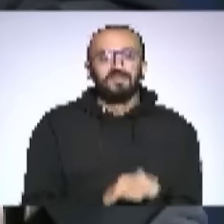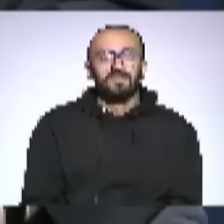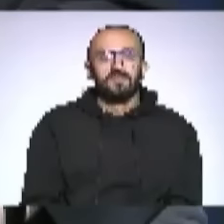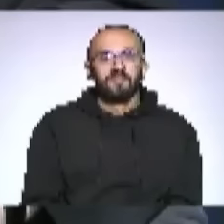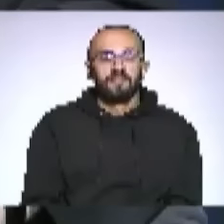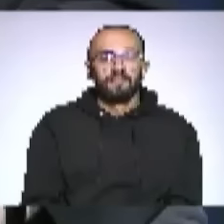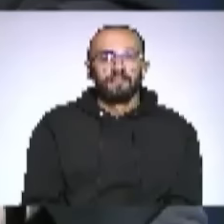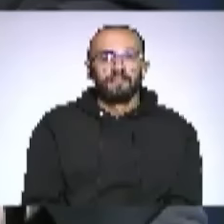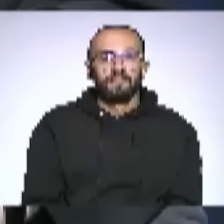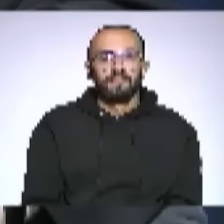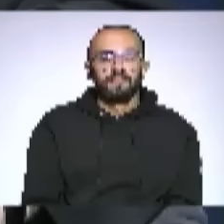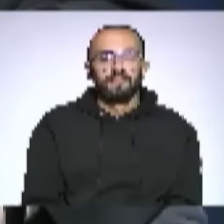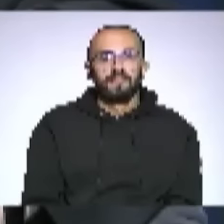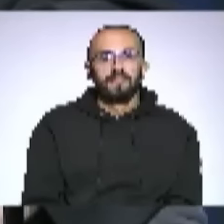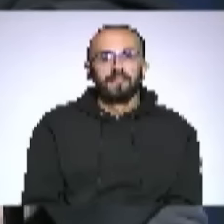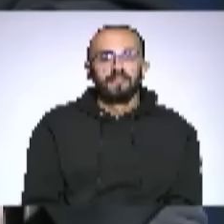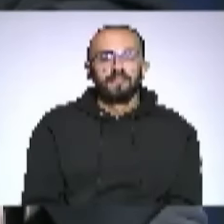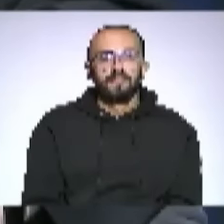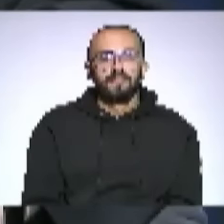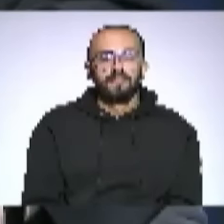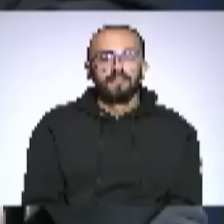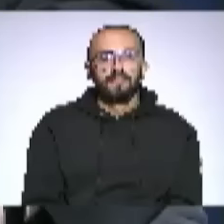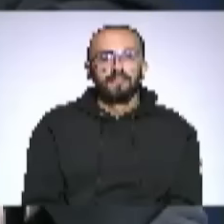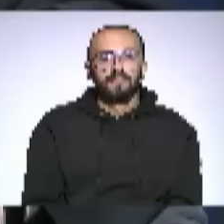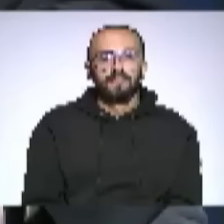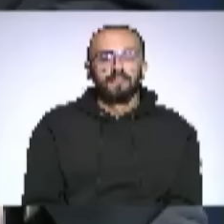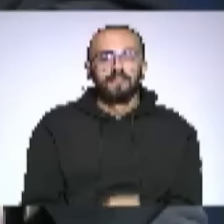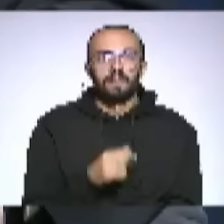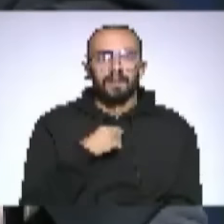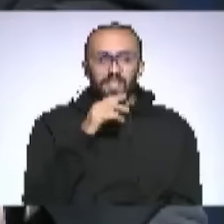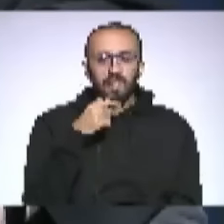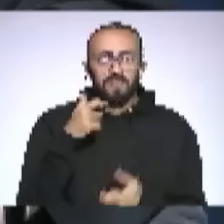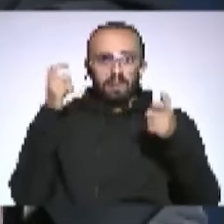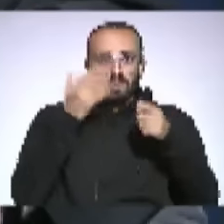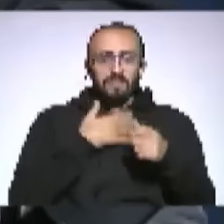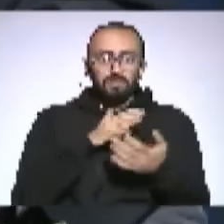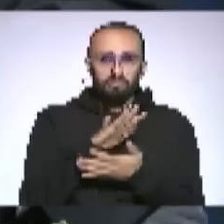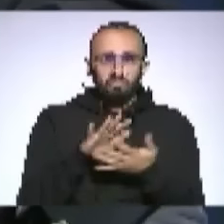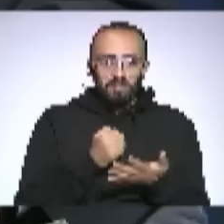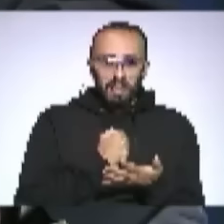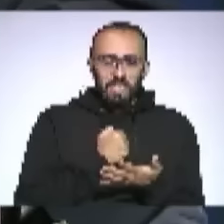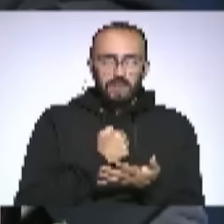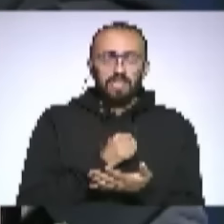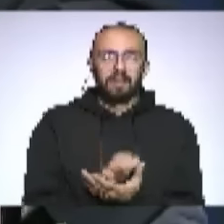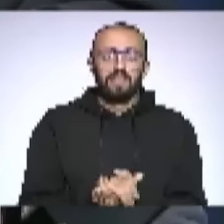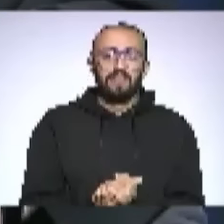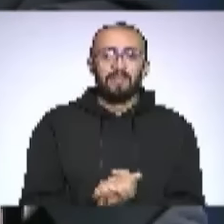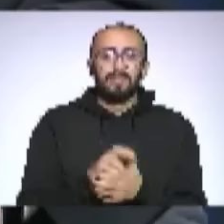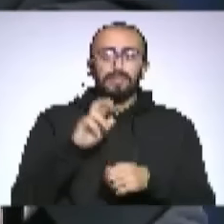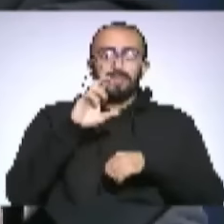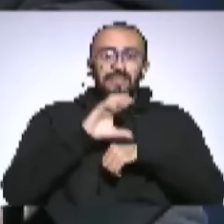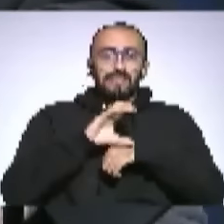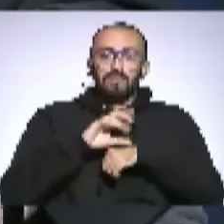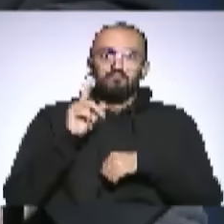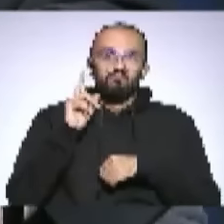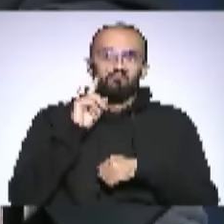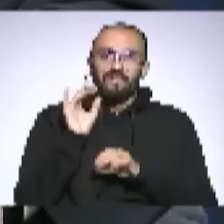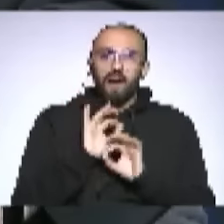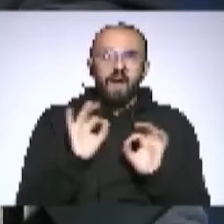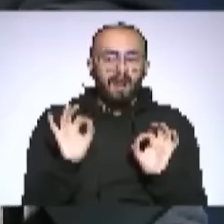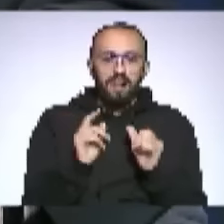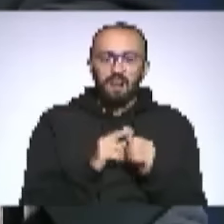العف سلامن سلام والنعمه سيدنا انا مشكلتي ا الكنيسه مش عارفه تحلها ومش عارفه